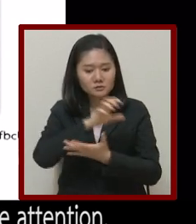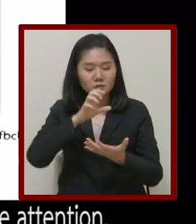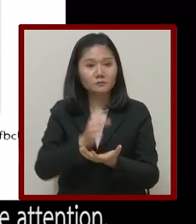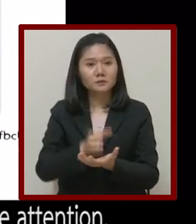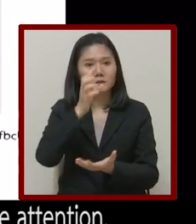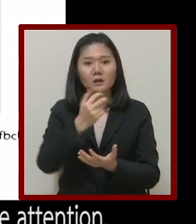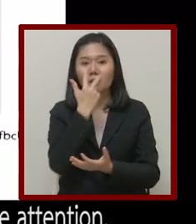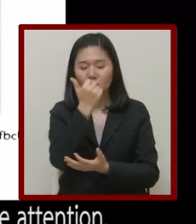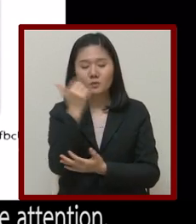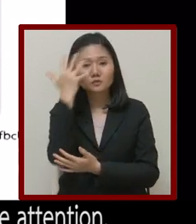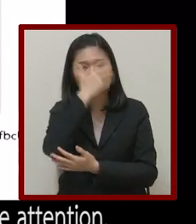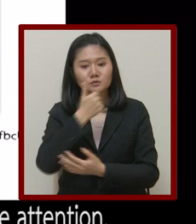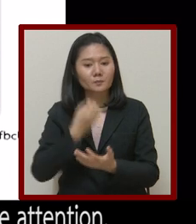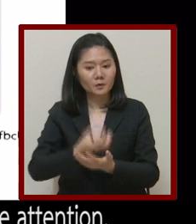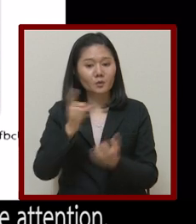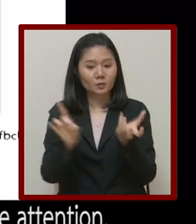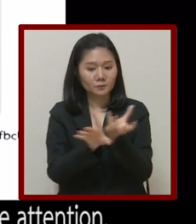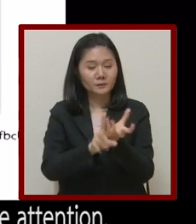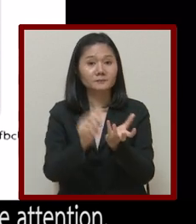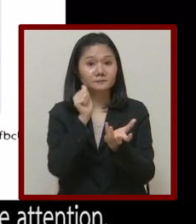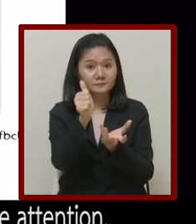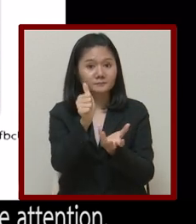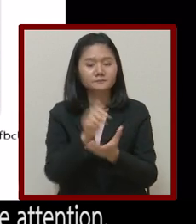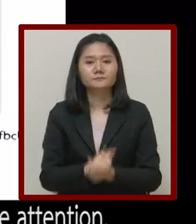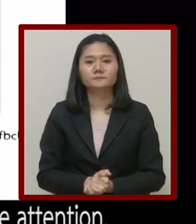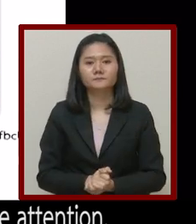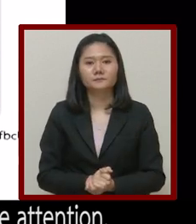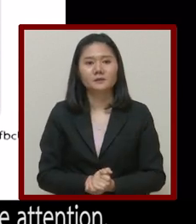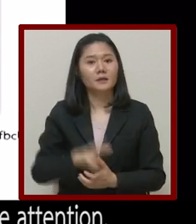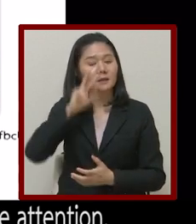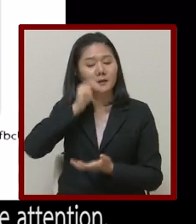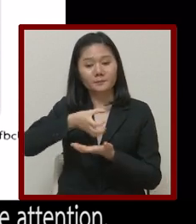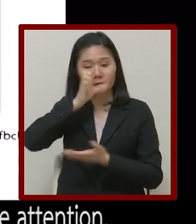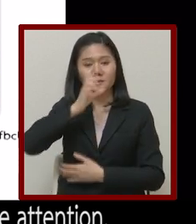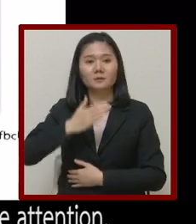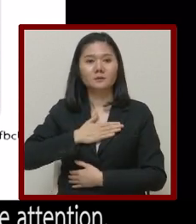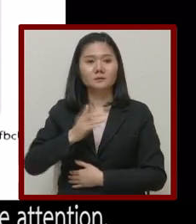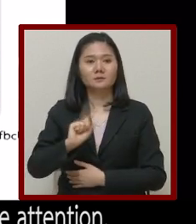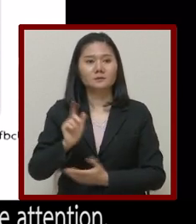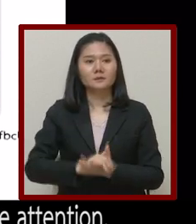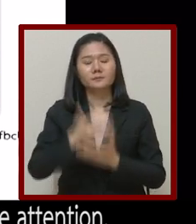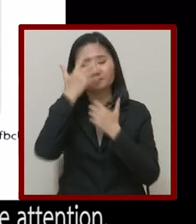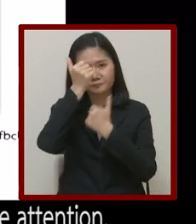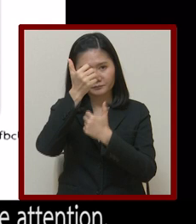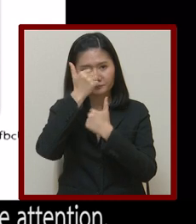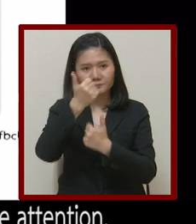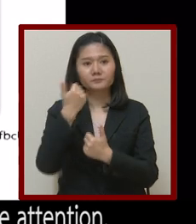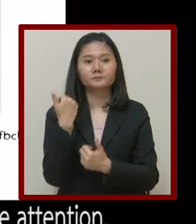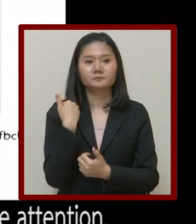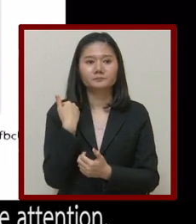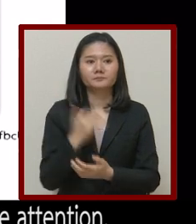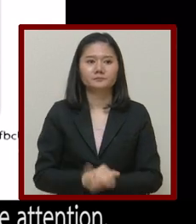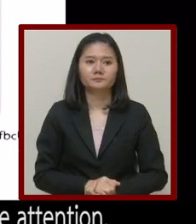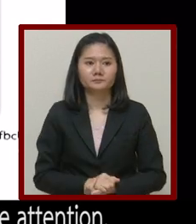ที่มันดูดีมีราคามีคุณภาพเครื่องดื่มของเราก็ จะเป็นที่น่าสนใจมากขึ้นถูก